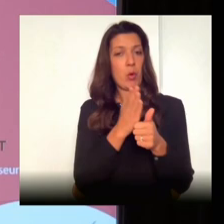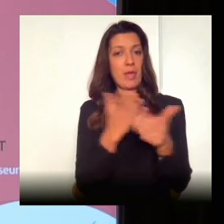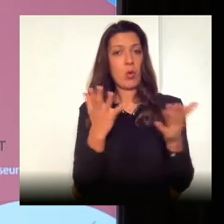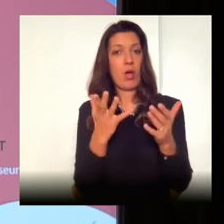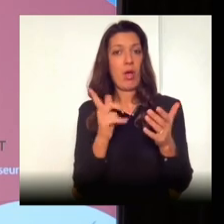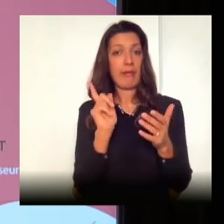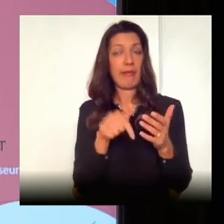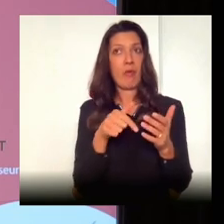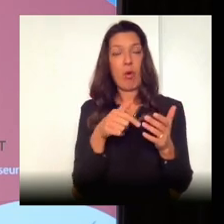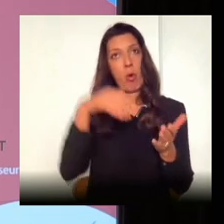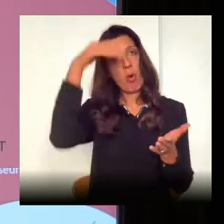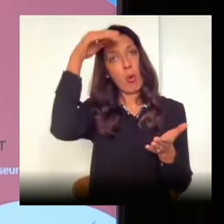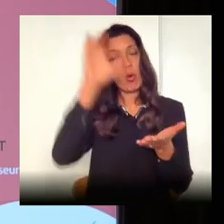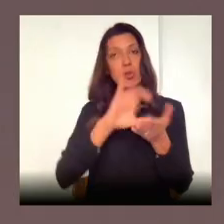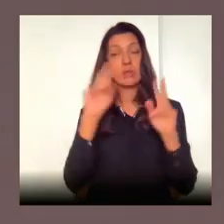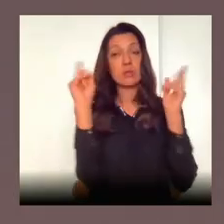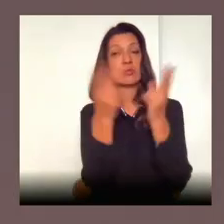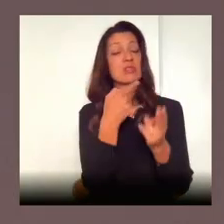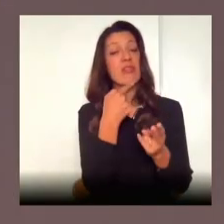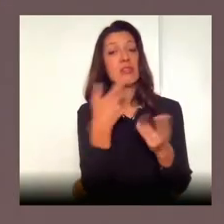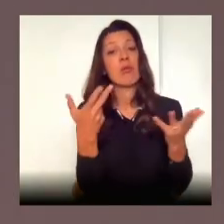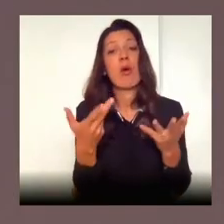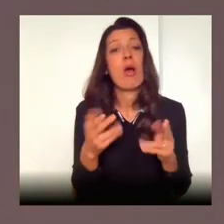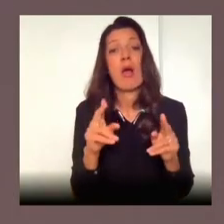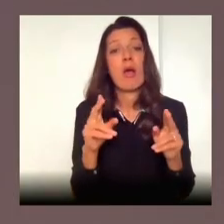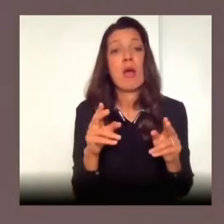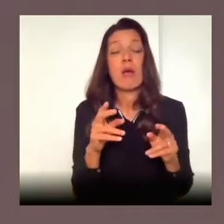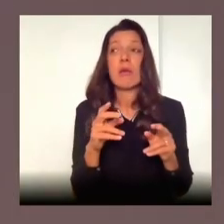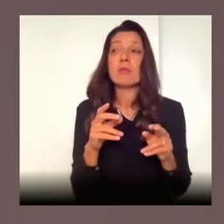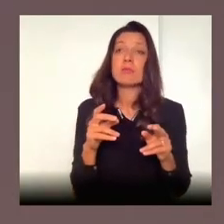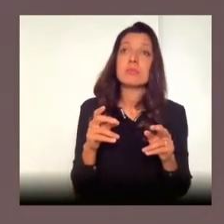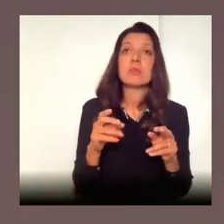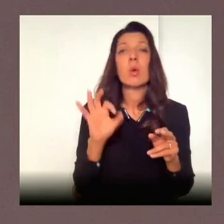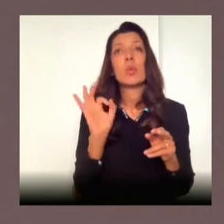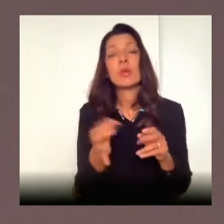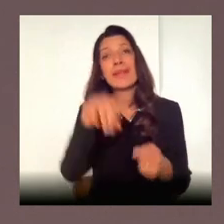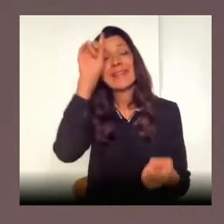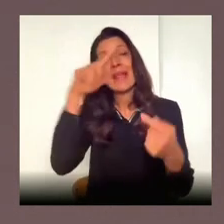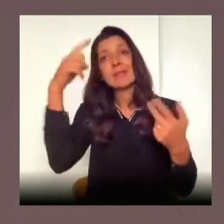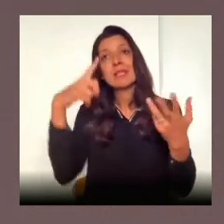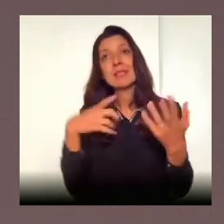universelle. C'est-à-dire plutôt à l'opposé, finalement, d'élaborer ou d'innover sur des sujets